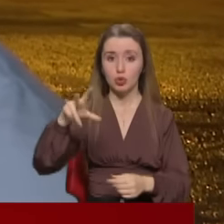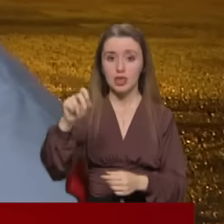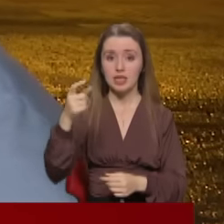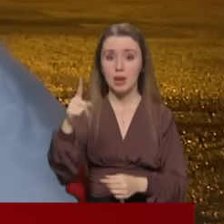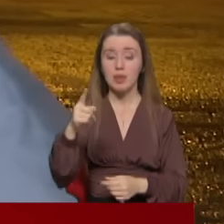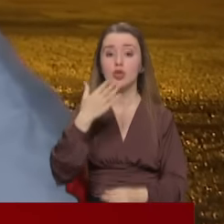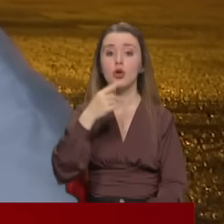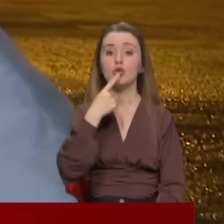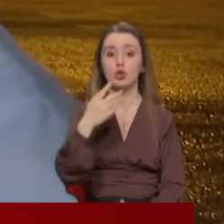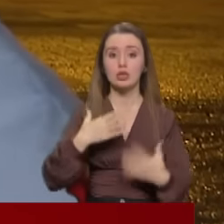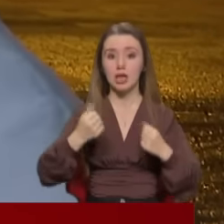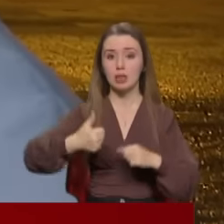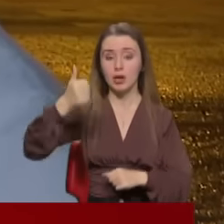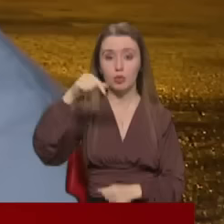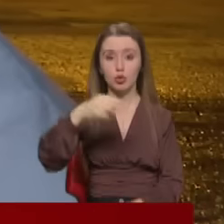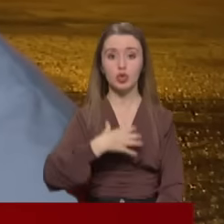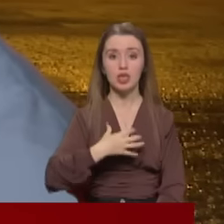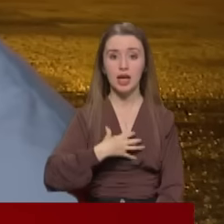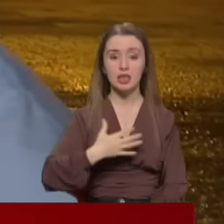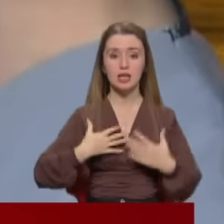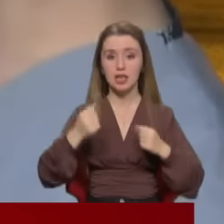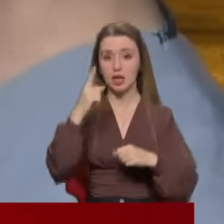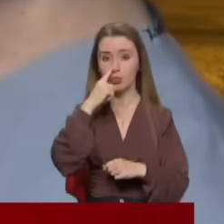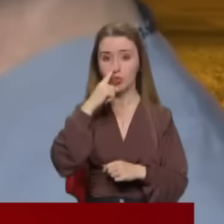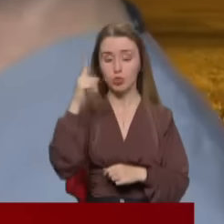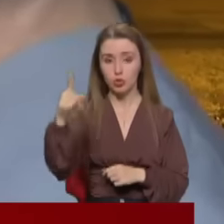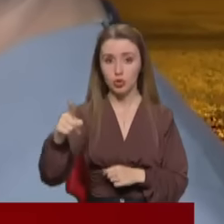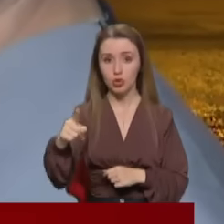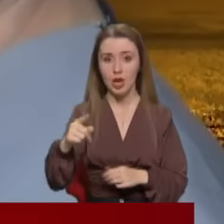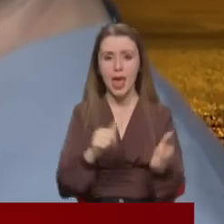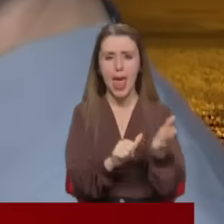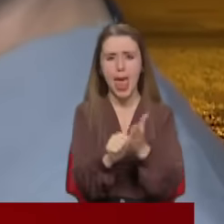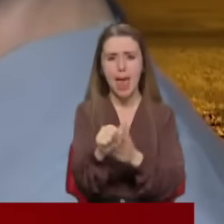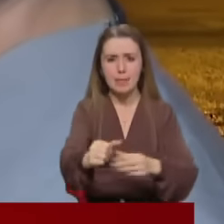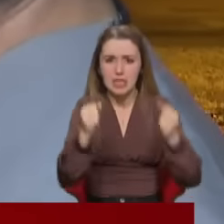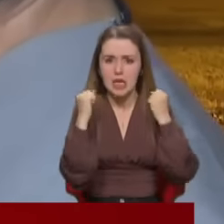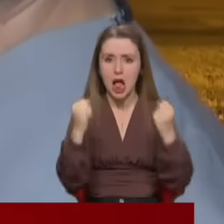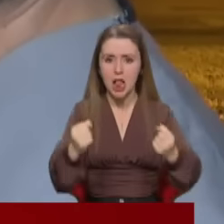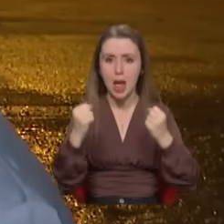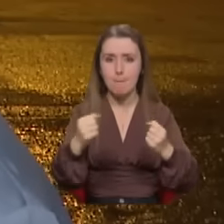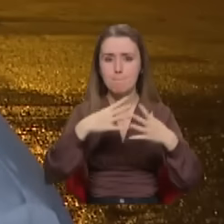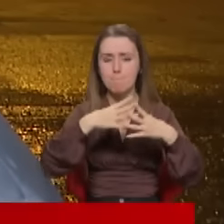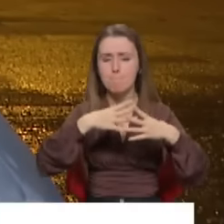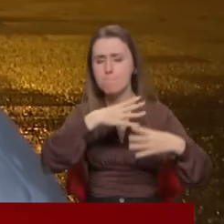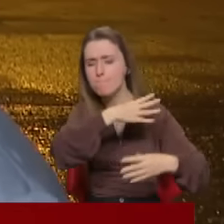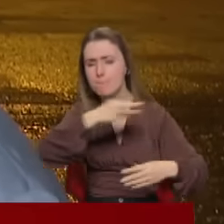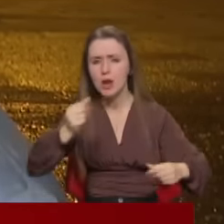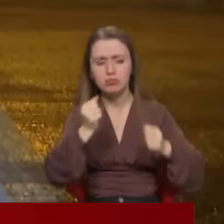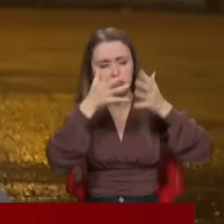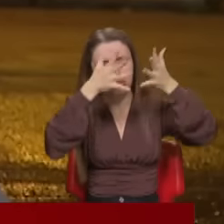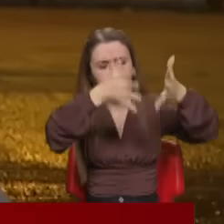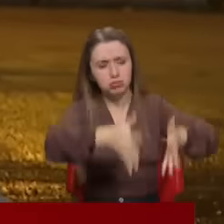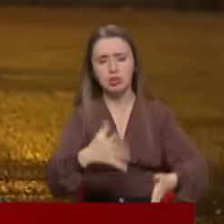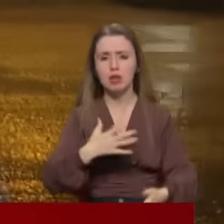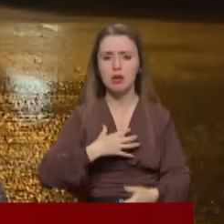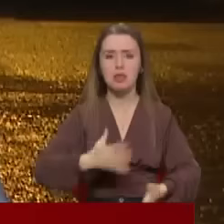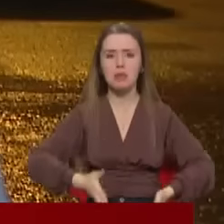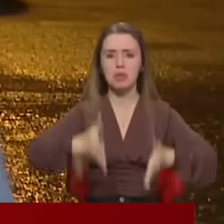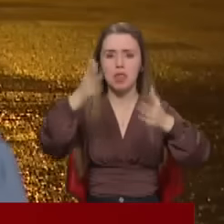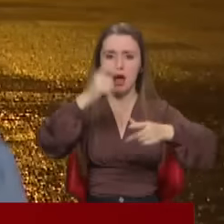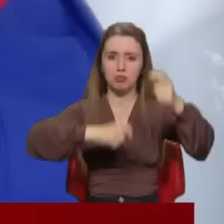diyen Sağlık Bakanlığı bugün kendine, Sağlık Müdürlüğü'ne tamamı çelik konsantrasyonu yapan milyonları harcayarak kendilerine yer yapıyorlar. Yani